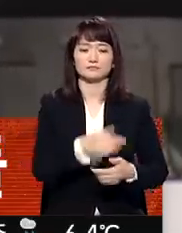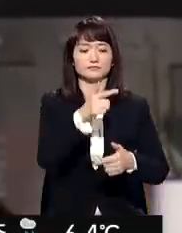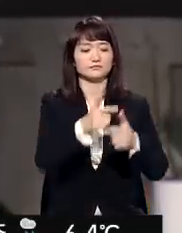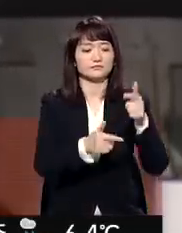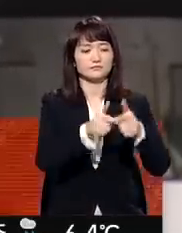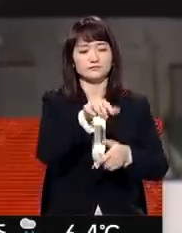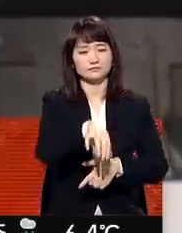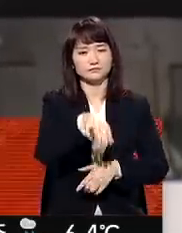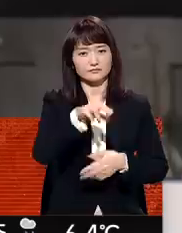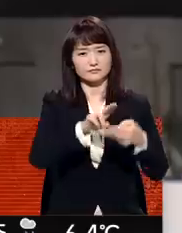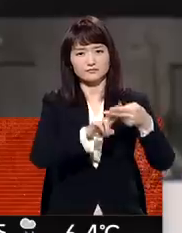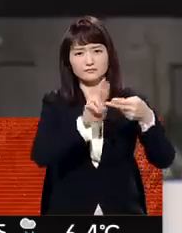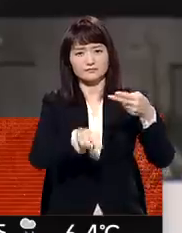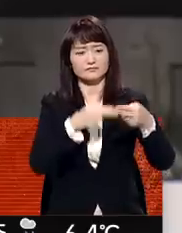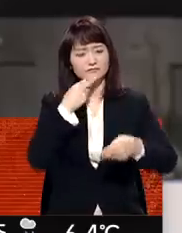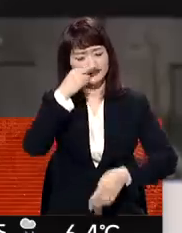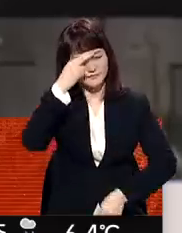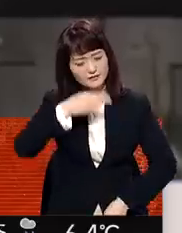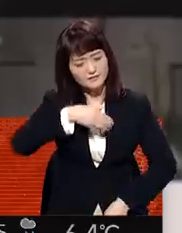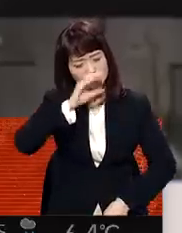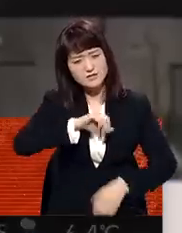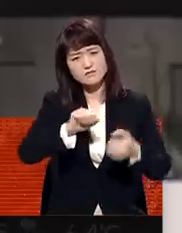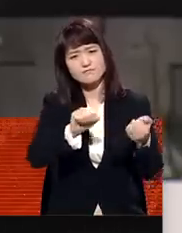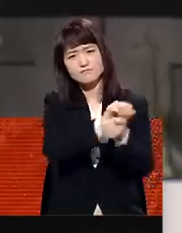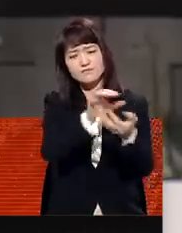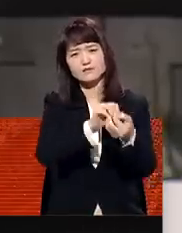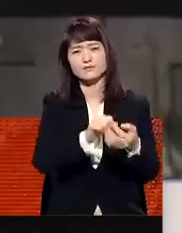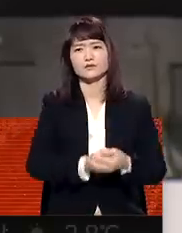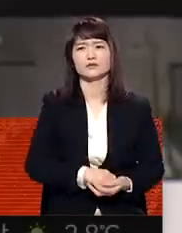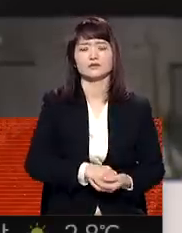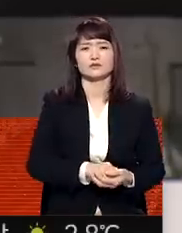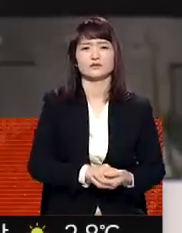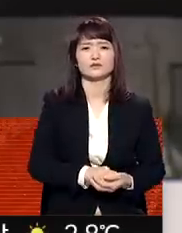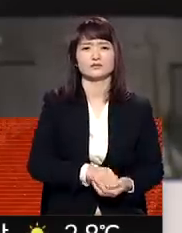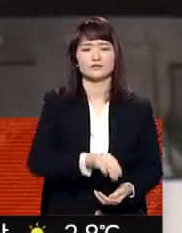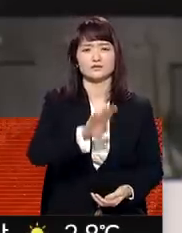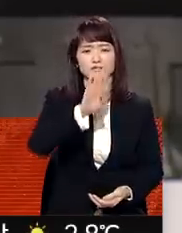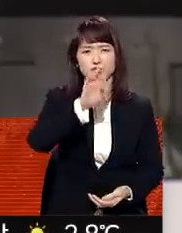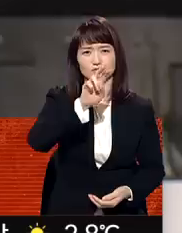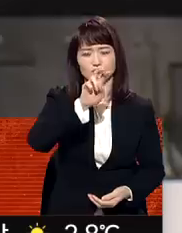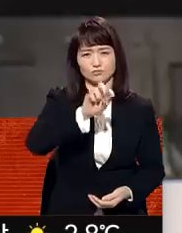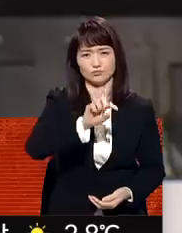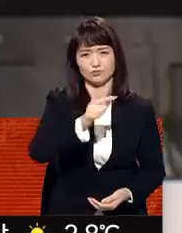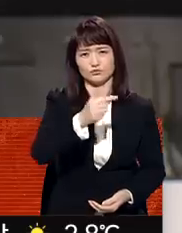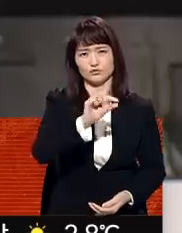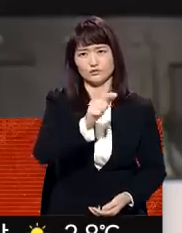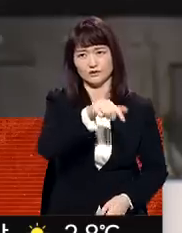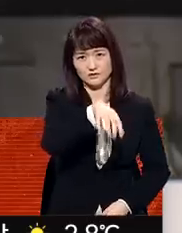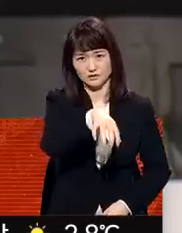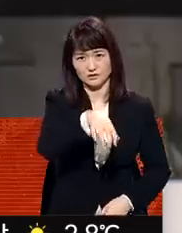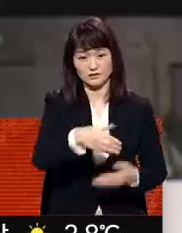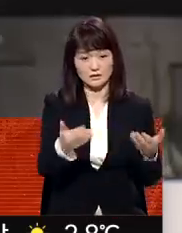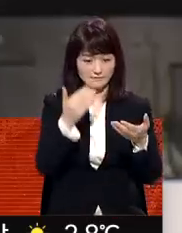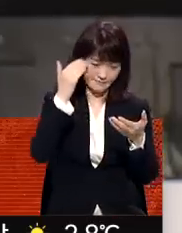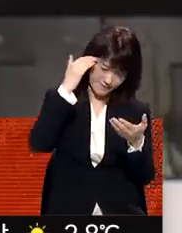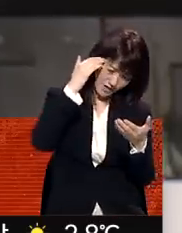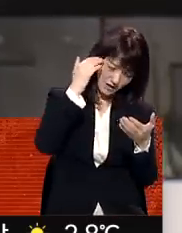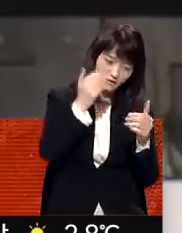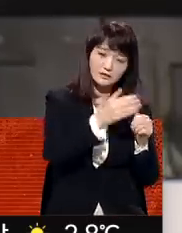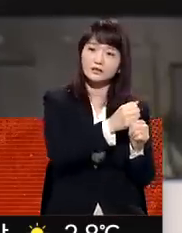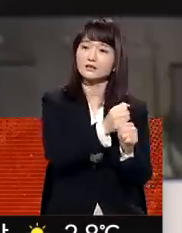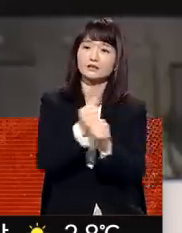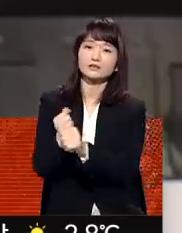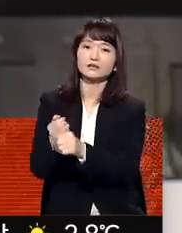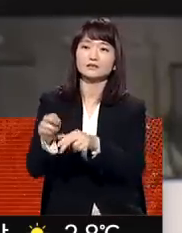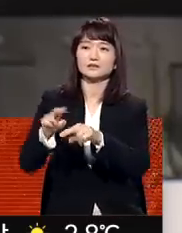목포서 사람들이 술 먹고 행패를 부렸는데 당시에 무한소에서는 업무방해와 폭력행위들을 입건을 했습니다 그렇게 되면 이끈하게 되면